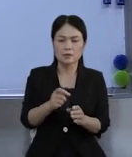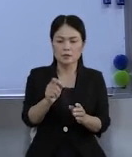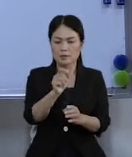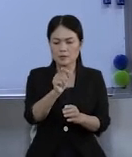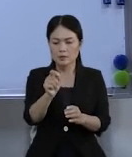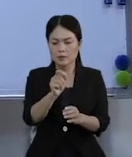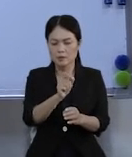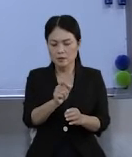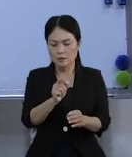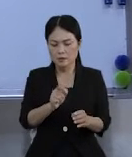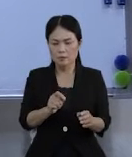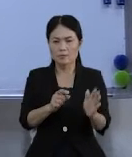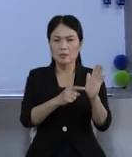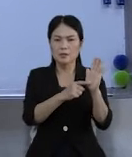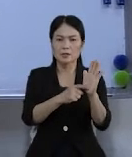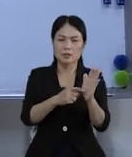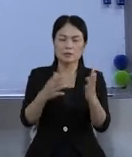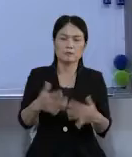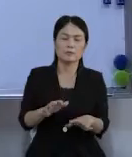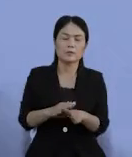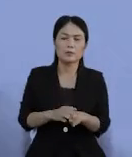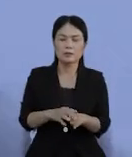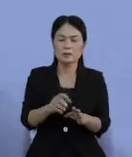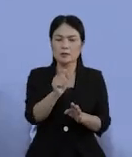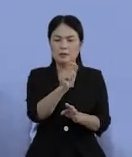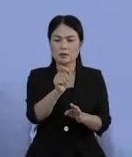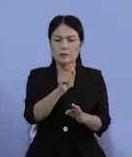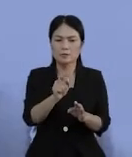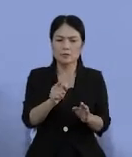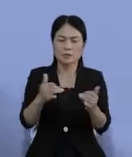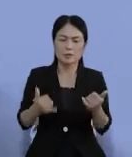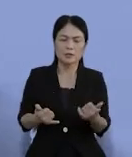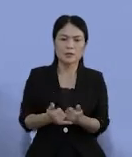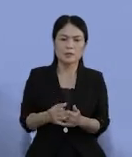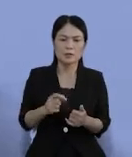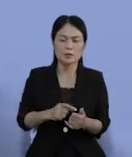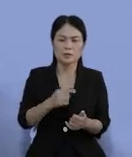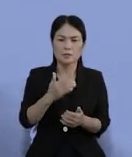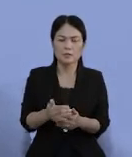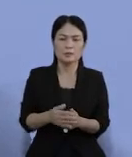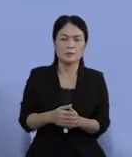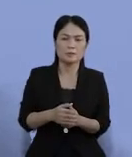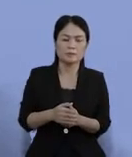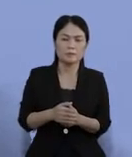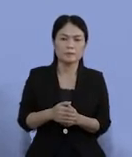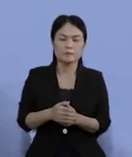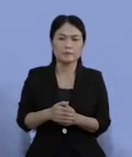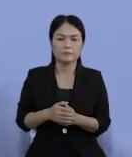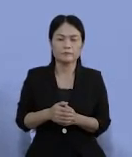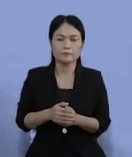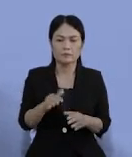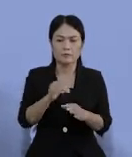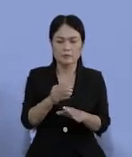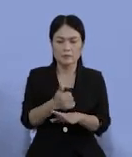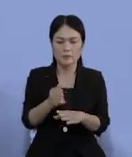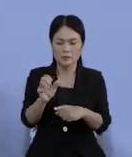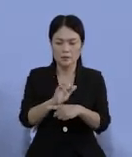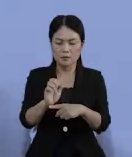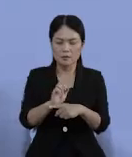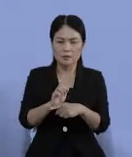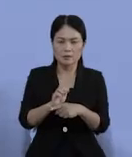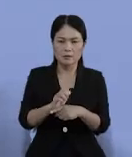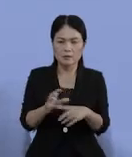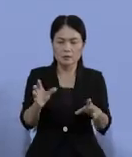hàng hai đáy. Chà, hai đáy bàn cho nẹ cừu cực bẹp ní. Đòi xa tay. Nếu không có thiên chẩm nào rồi bỏ